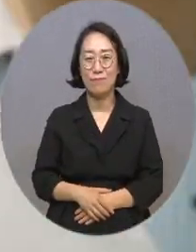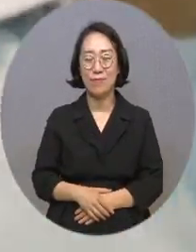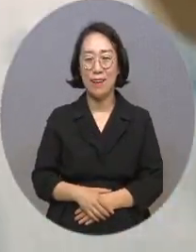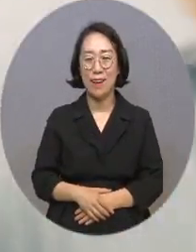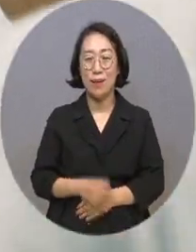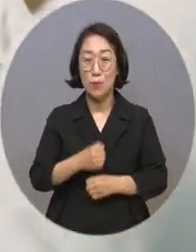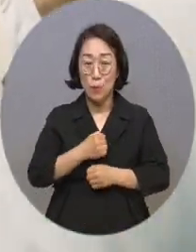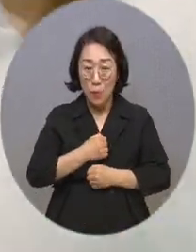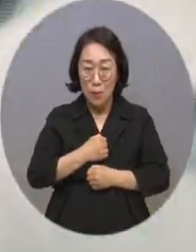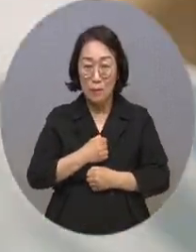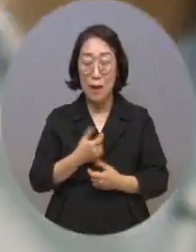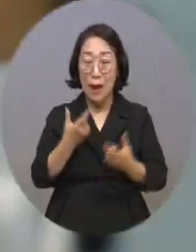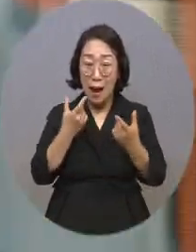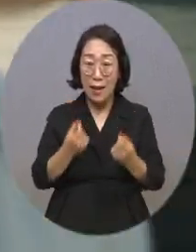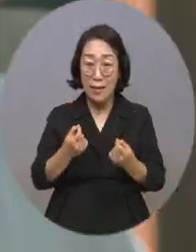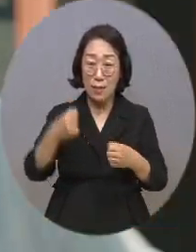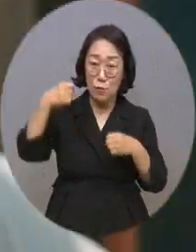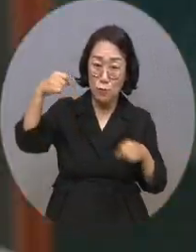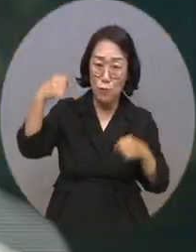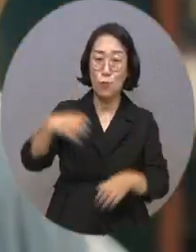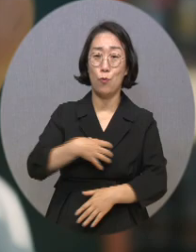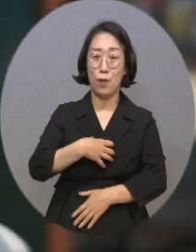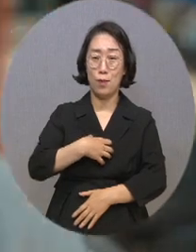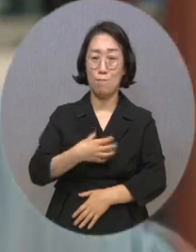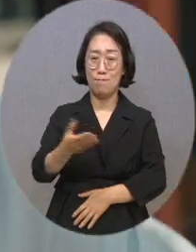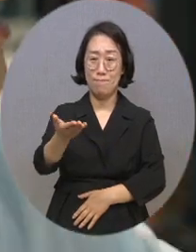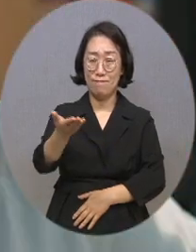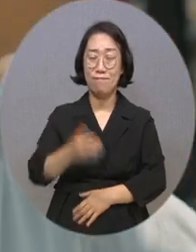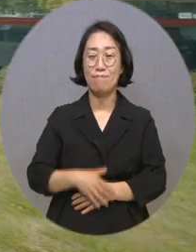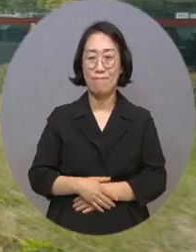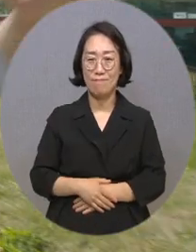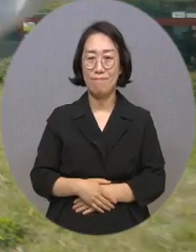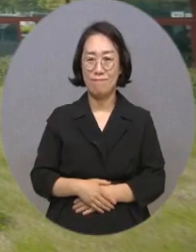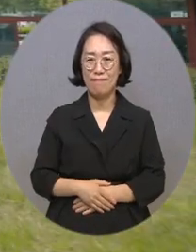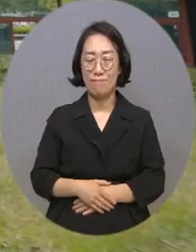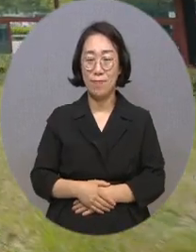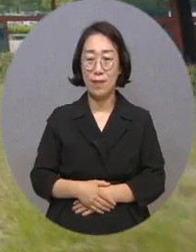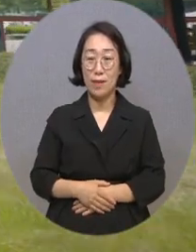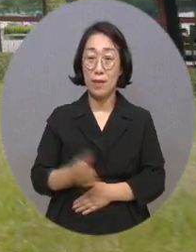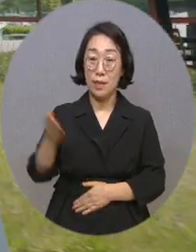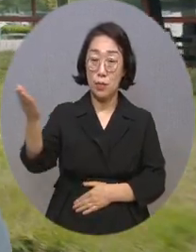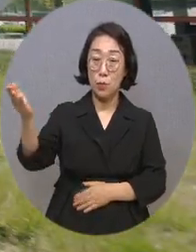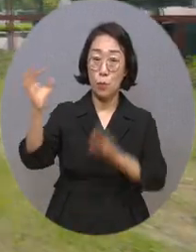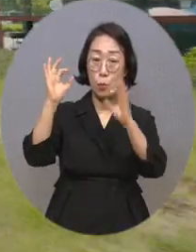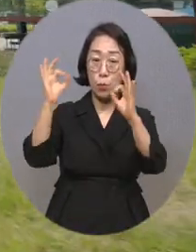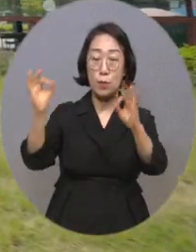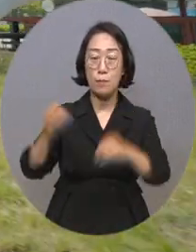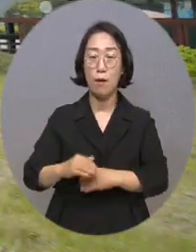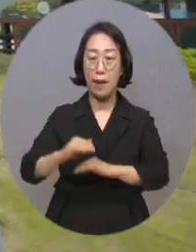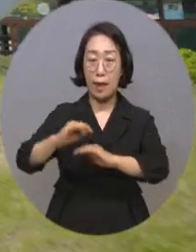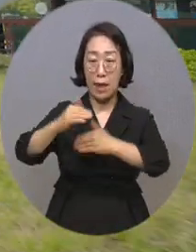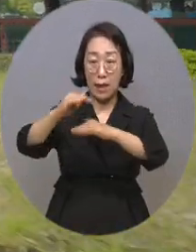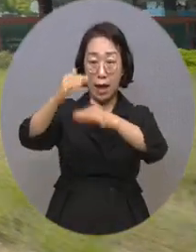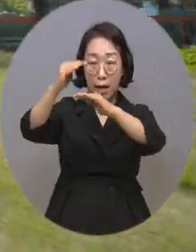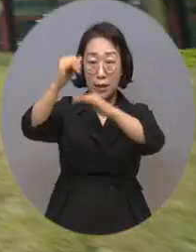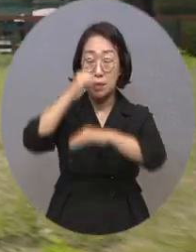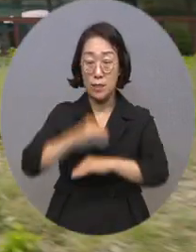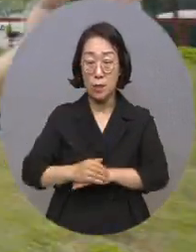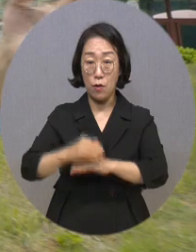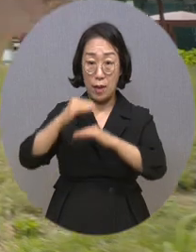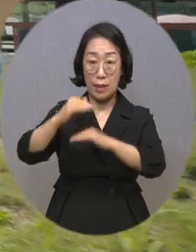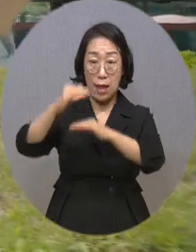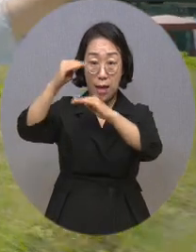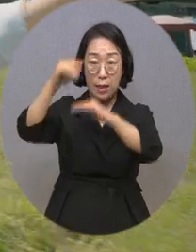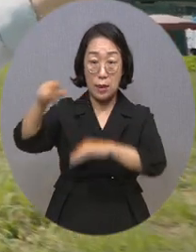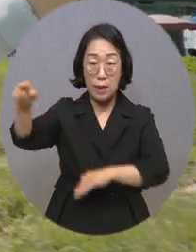감독님 같이 이렇게 춤을 추네 여기는 또. 아 이게 스태프들이 한 마음이 돼서 이렇게 안무도. 자 이쪽 보시면 이 계단 있죠. 여기군요. 네. 이쪽 계단만 봐주세요